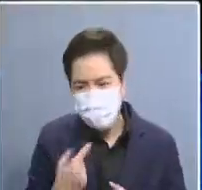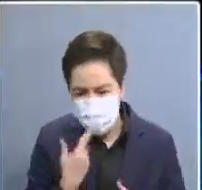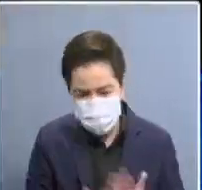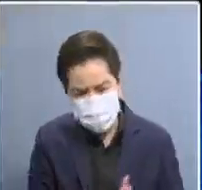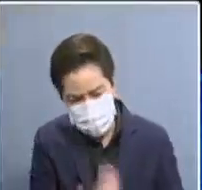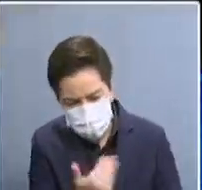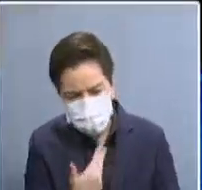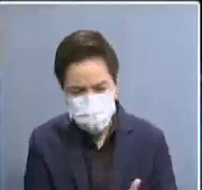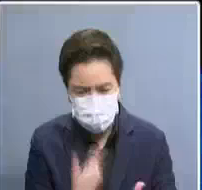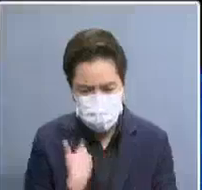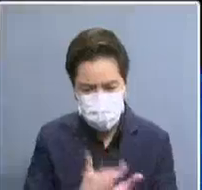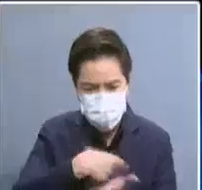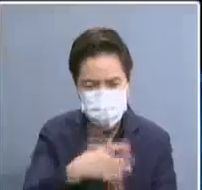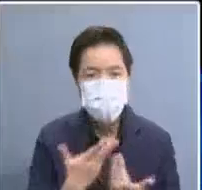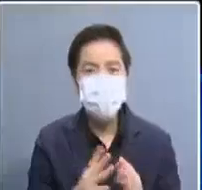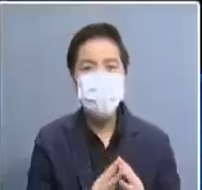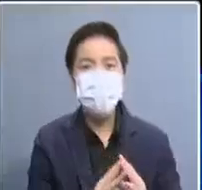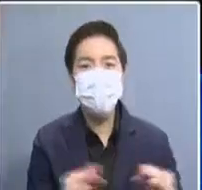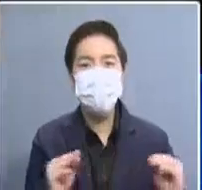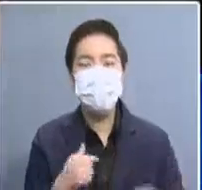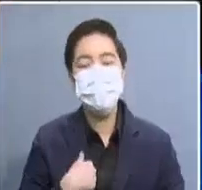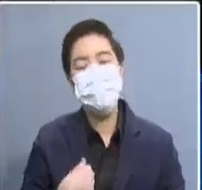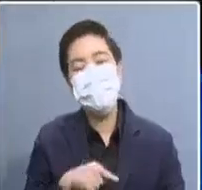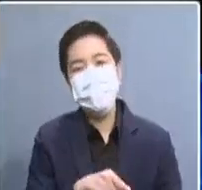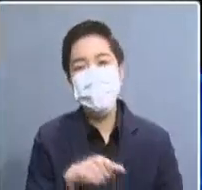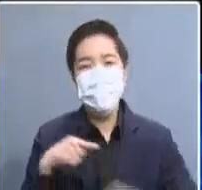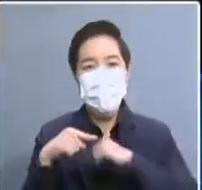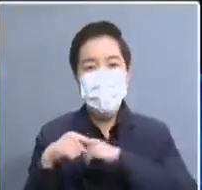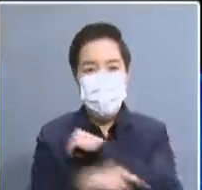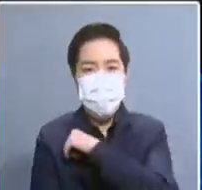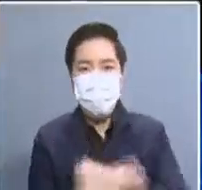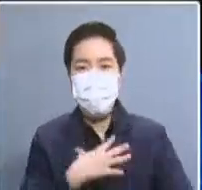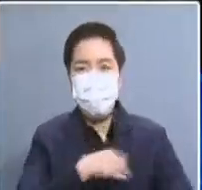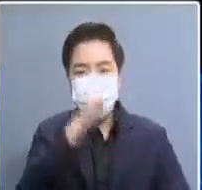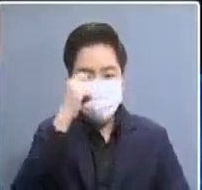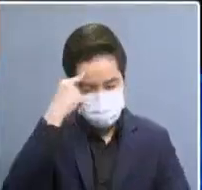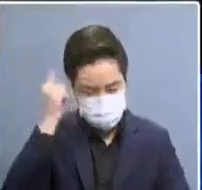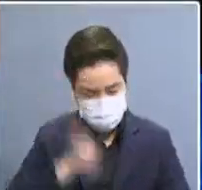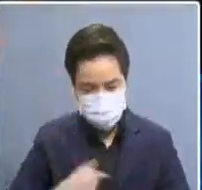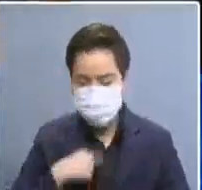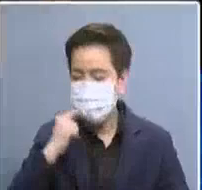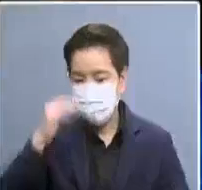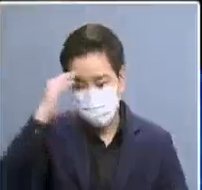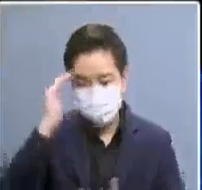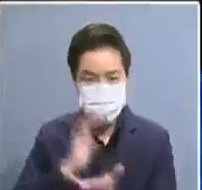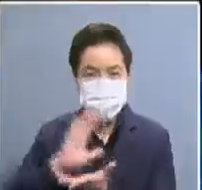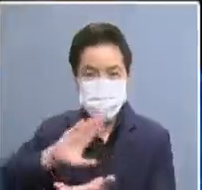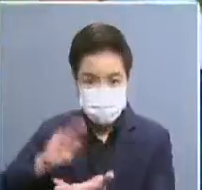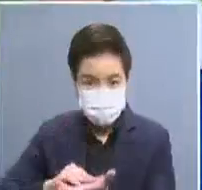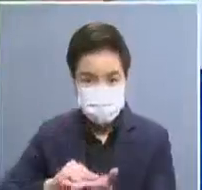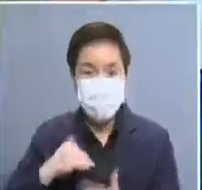กลับไปแล้วติดต่อไม่ได้ค่ะคุณผู้ชมคะก็เลยเชื่อแน่ว่าถูกหลอกแน่ๆก็เลยไปแจ้งความที่สภ.พัฒนานิคม